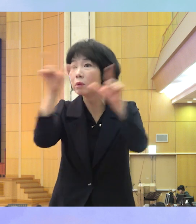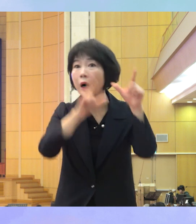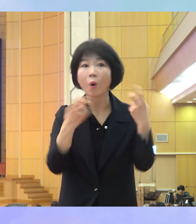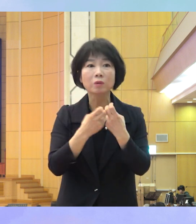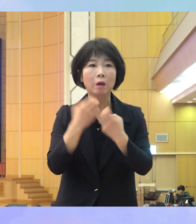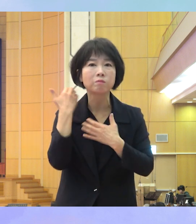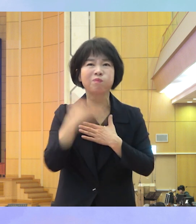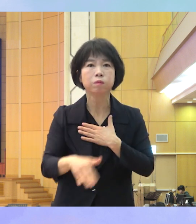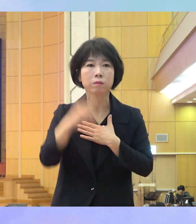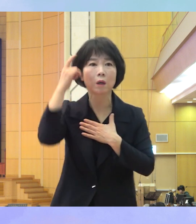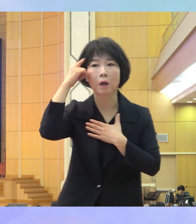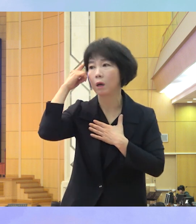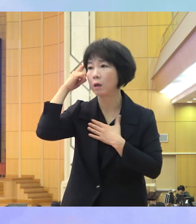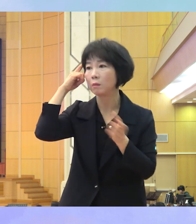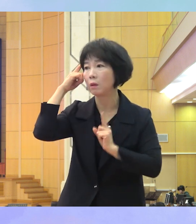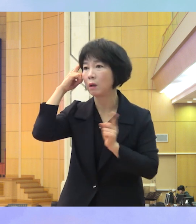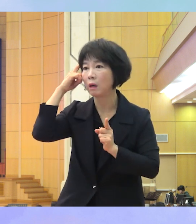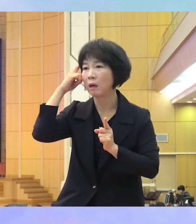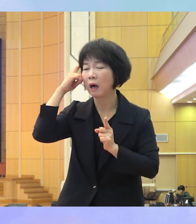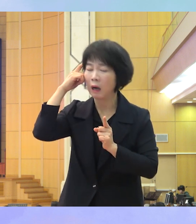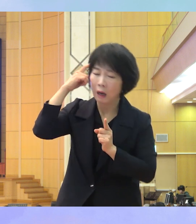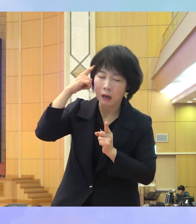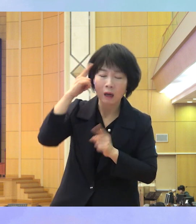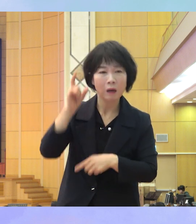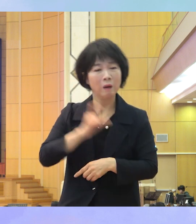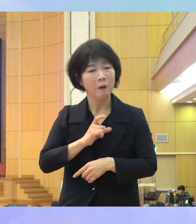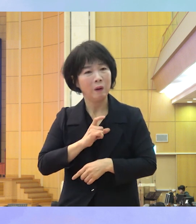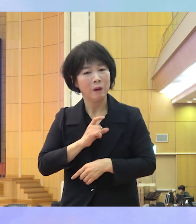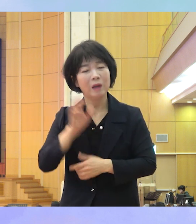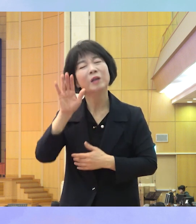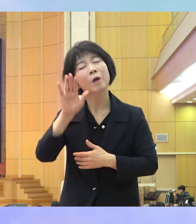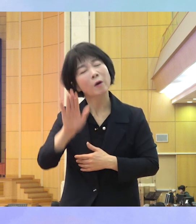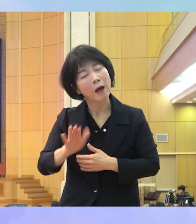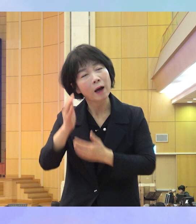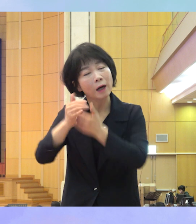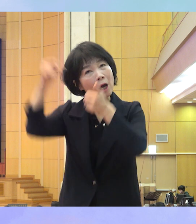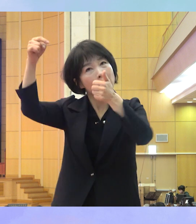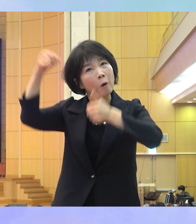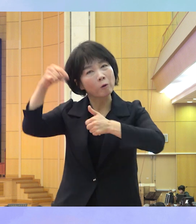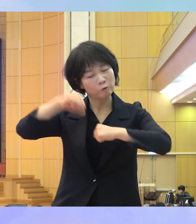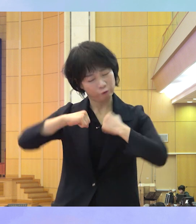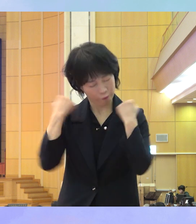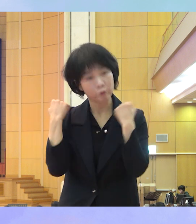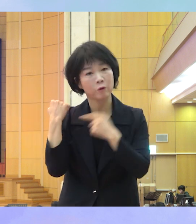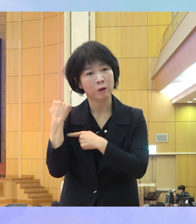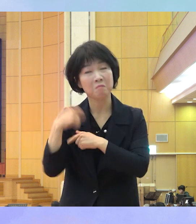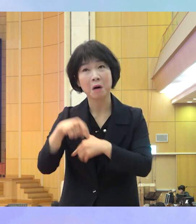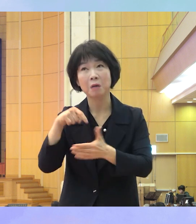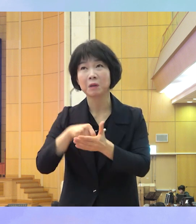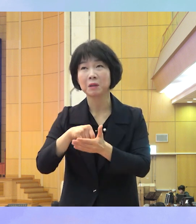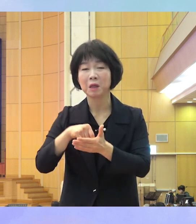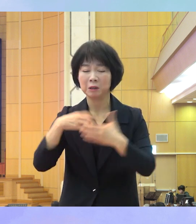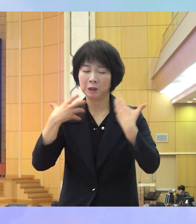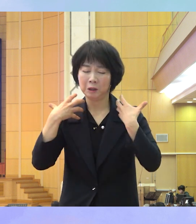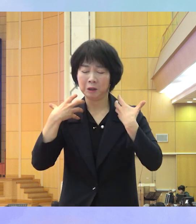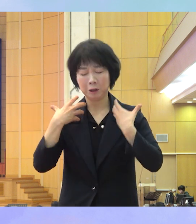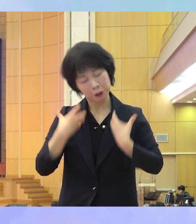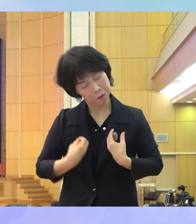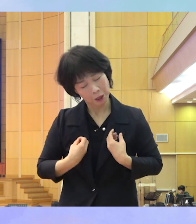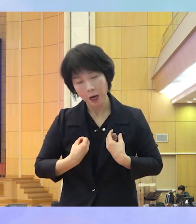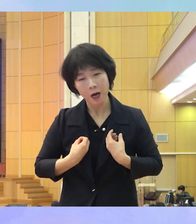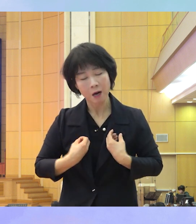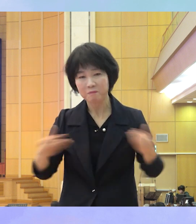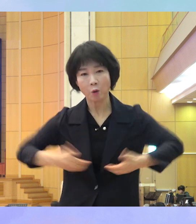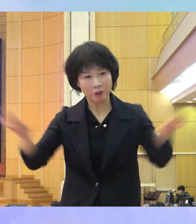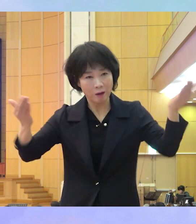그럼에도 불구하고 아브라함은 자기가 눈에 보이는 데 따라서 치우치거나 실망하거나 낙심하거나